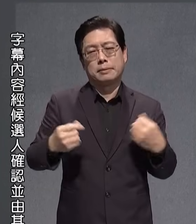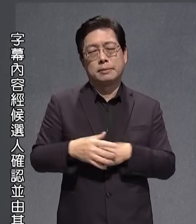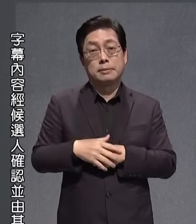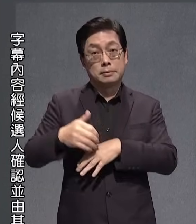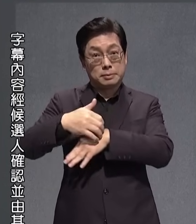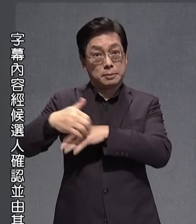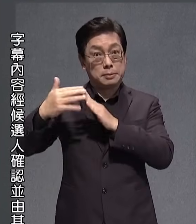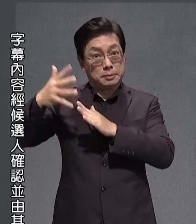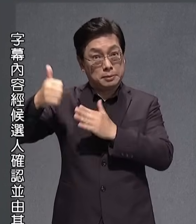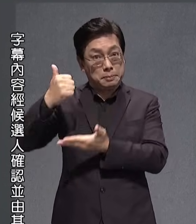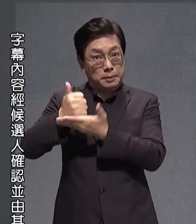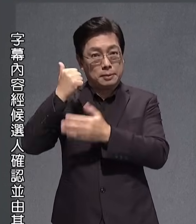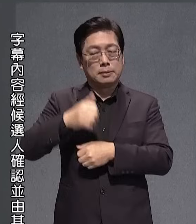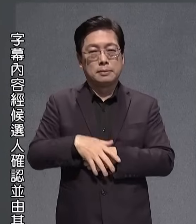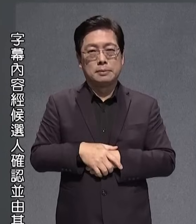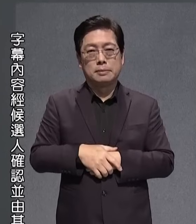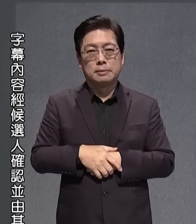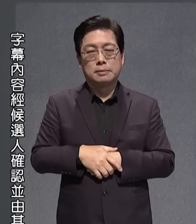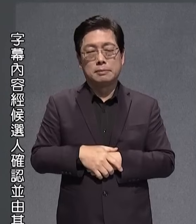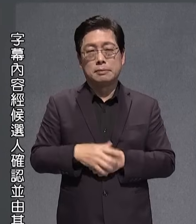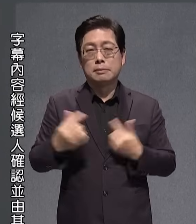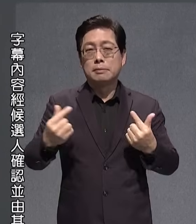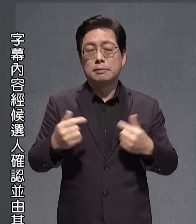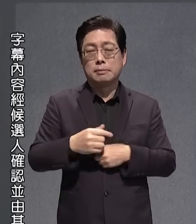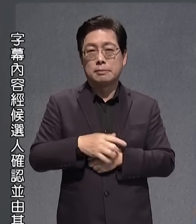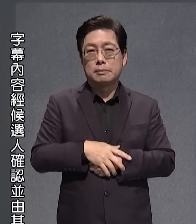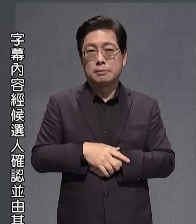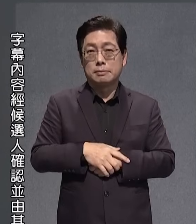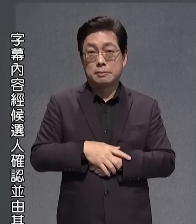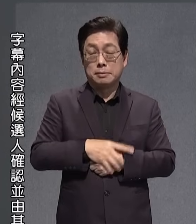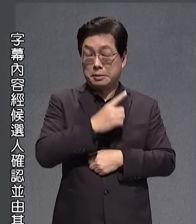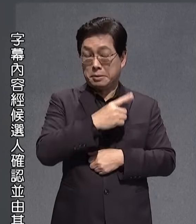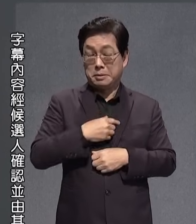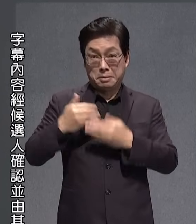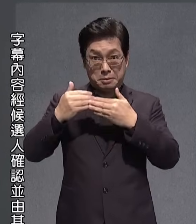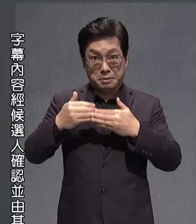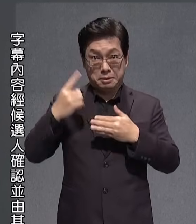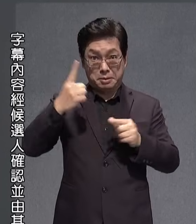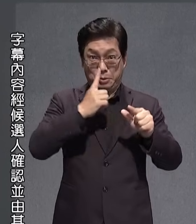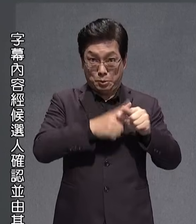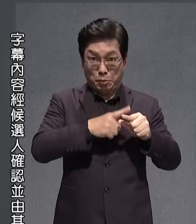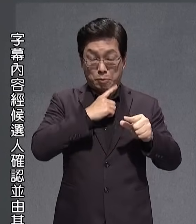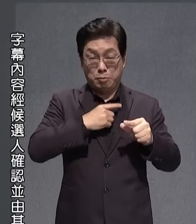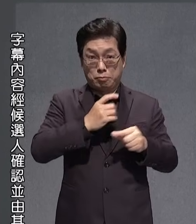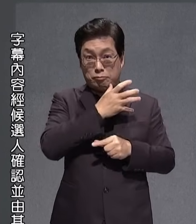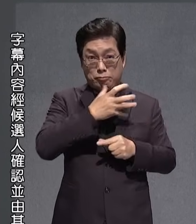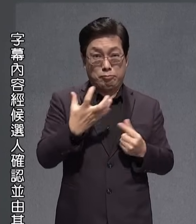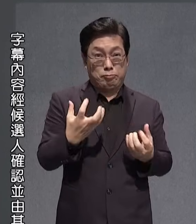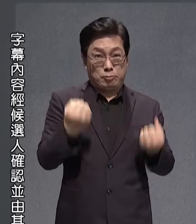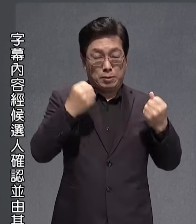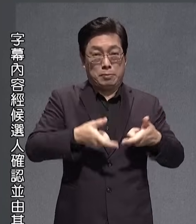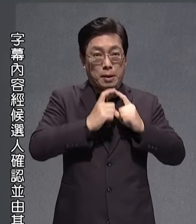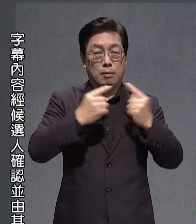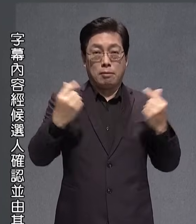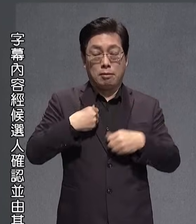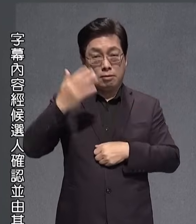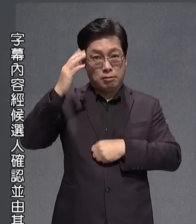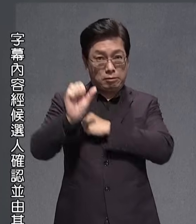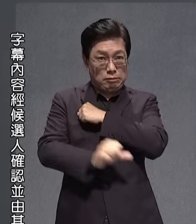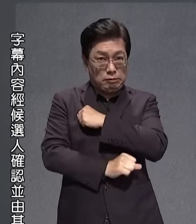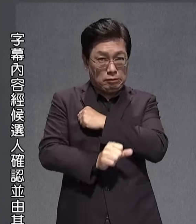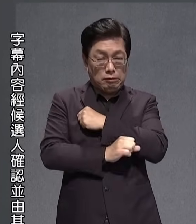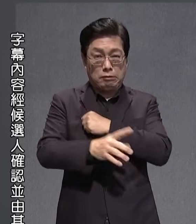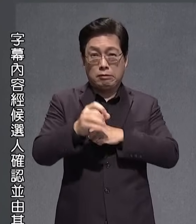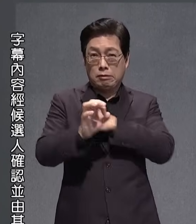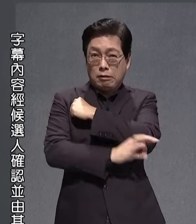侯友宜当选等于一中势力互辟，等于黑金王朝班师回